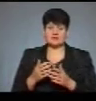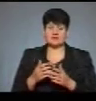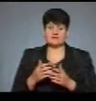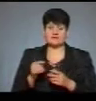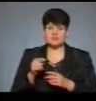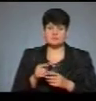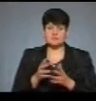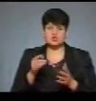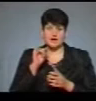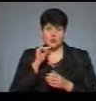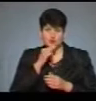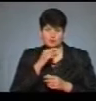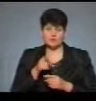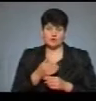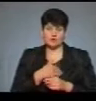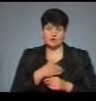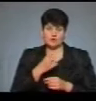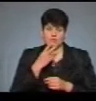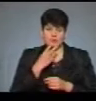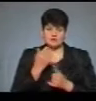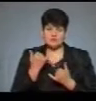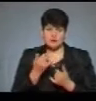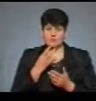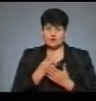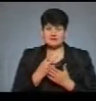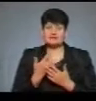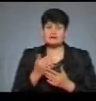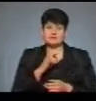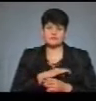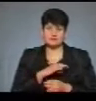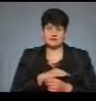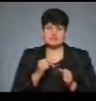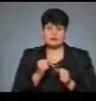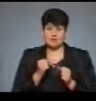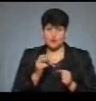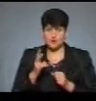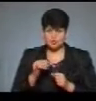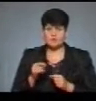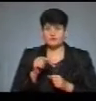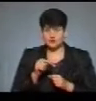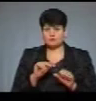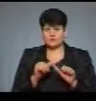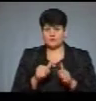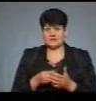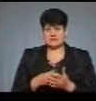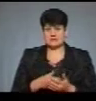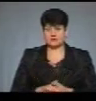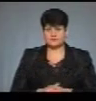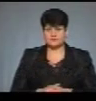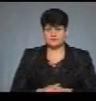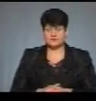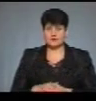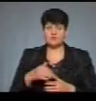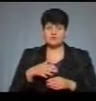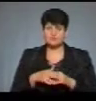він більш економний. Тому ми хочемо побачити зараз показники, скільки ми спожили на заморозку. Відповідно, від цього будемо формувати ціну. Ми розуміємо,